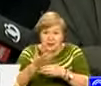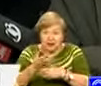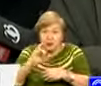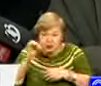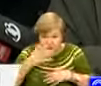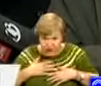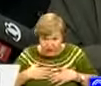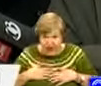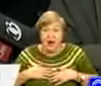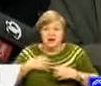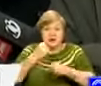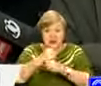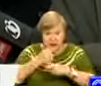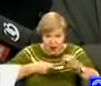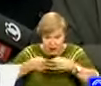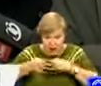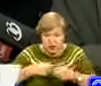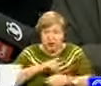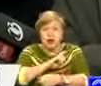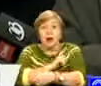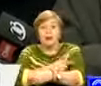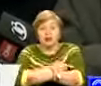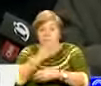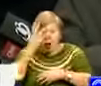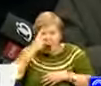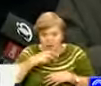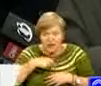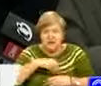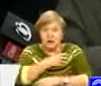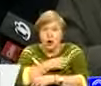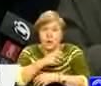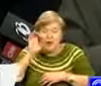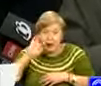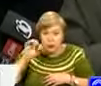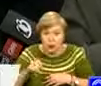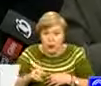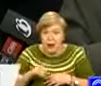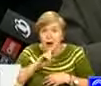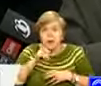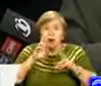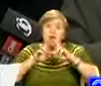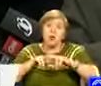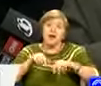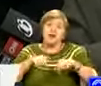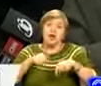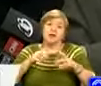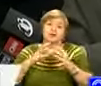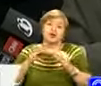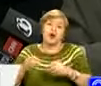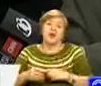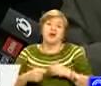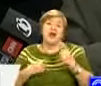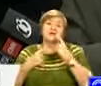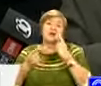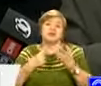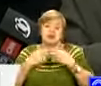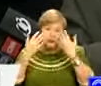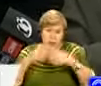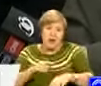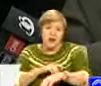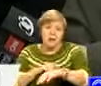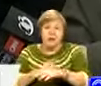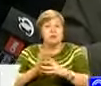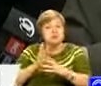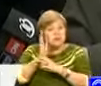și are puterea de a convinge Comisia, ar fi bine să nu mai stea în România să discute despre acest lucru, pentru că pierdem timp. Să meargă